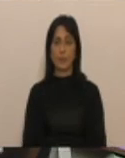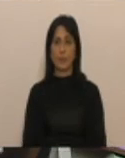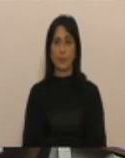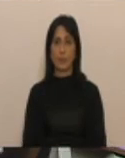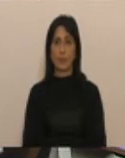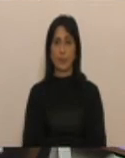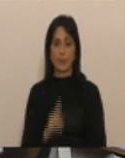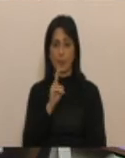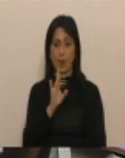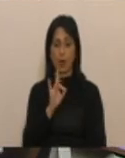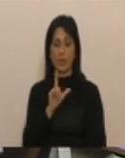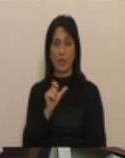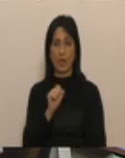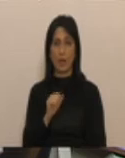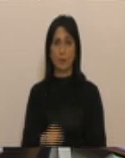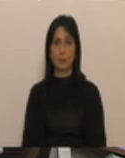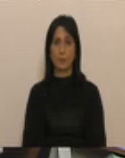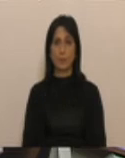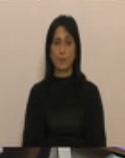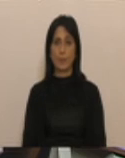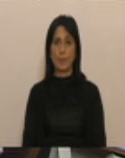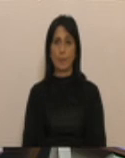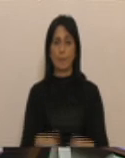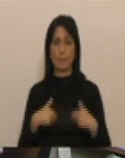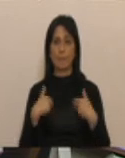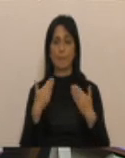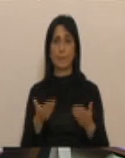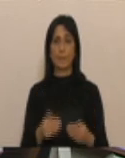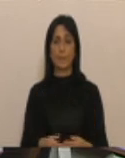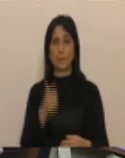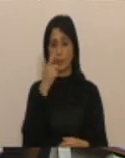ალბათონი თამარ კორძაია. მოგესალმებით, ბატონო პრემიერო.